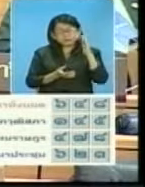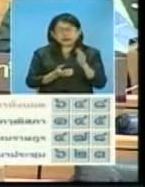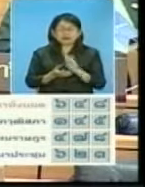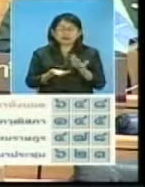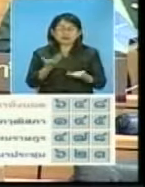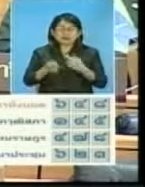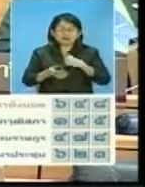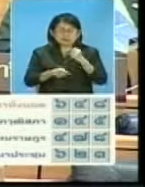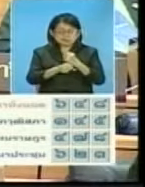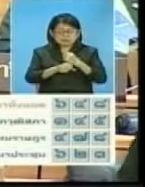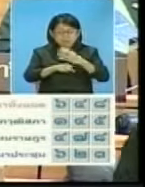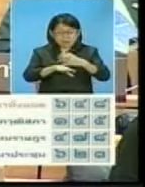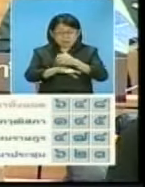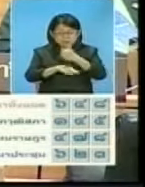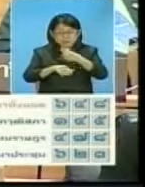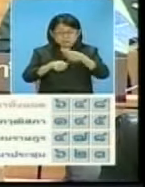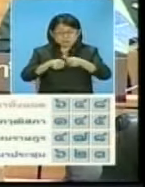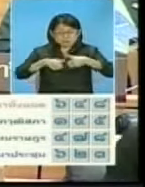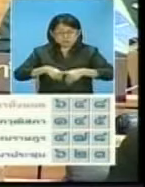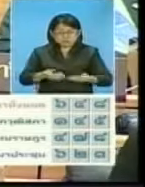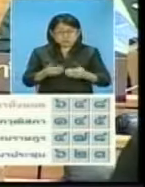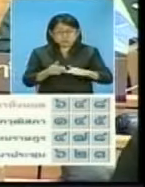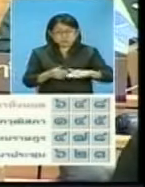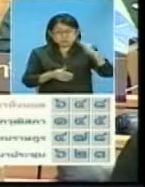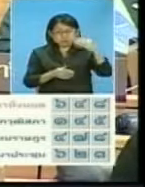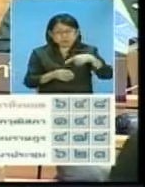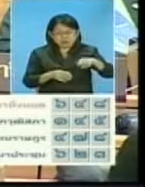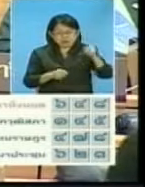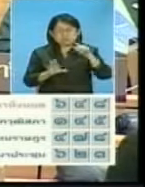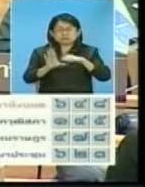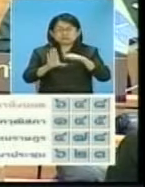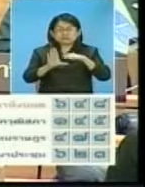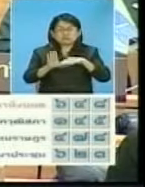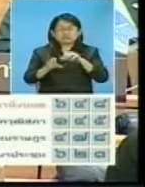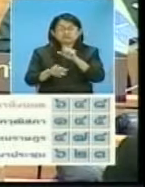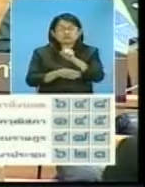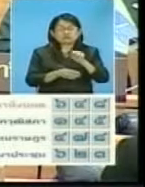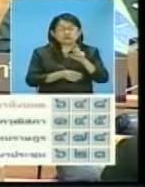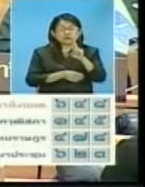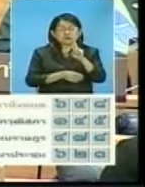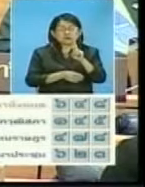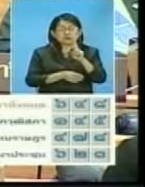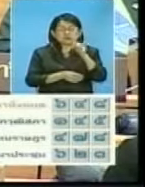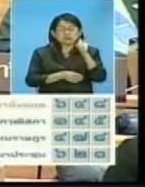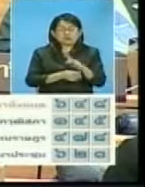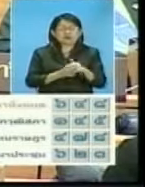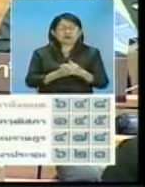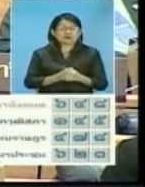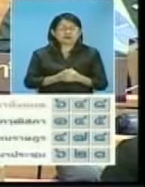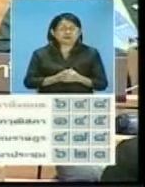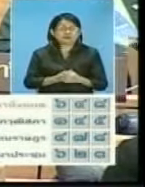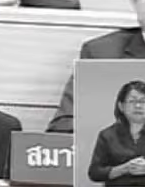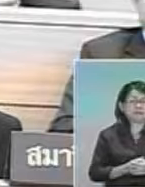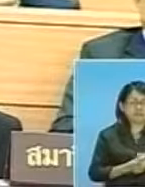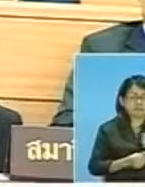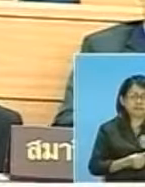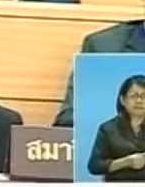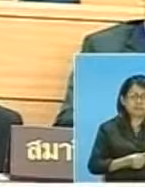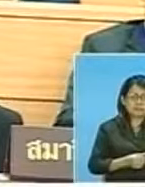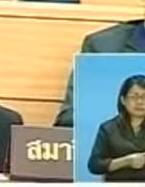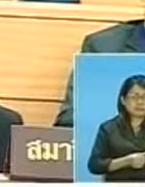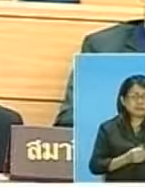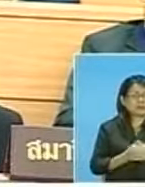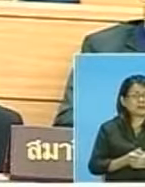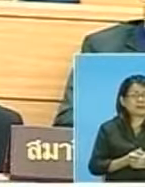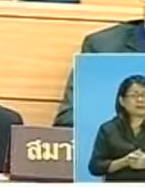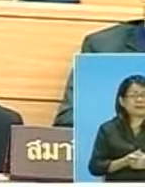ของนักการเมืองนะฮะจะเข้ามาเป็นดำรงมาเป็นสสร.นั้นไม่ดีอย่างไรผมคิดว่าวิญญูชน